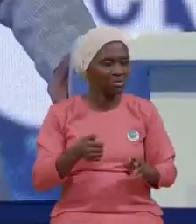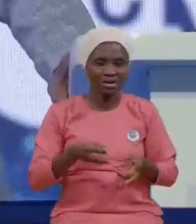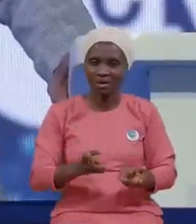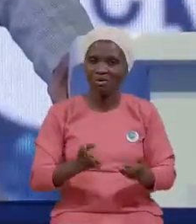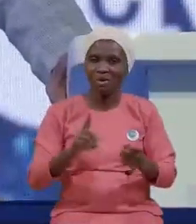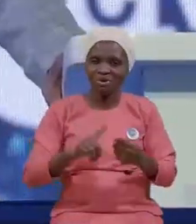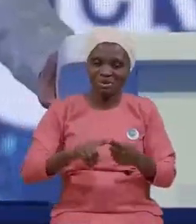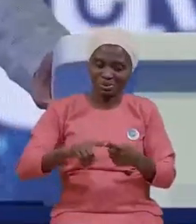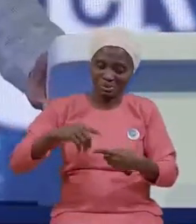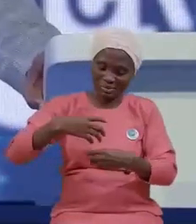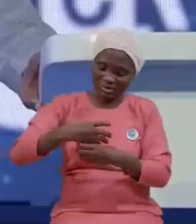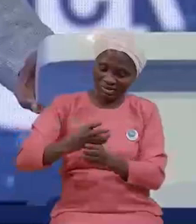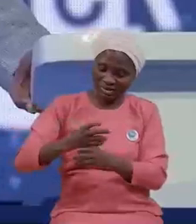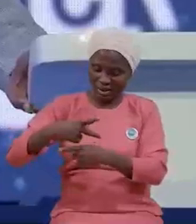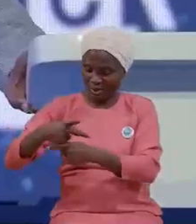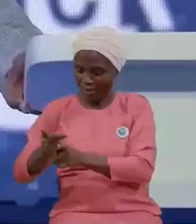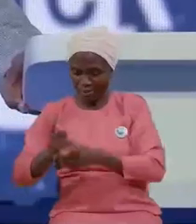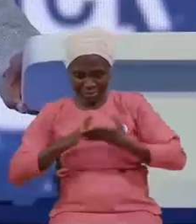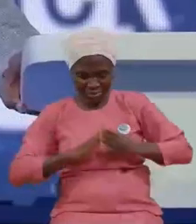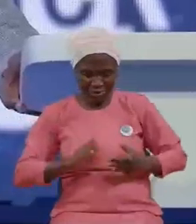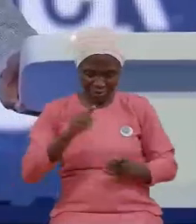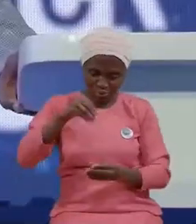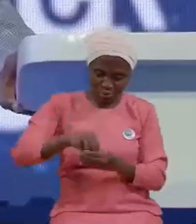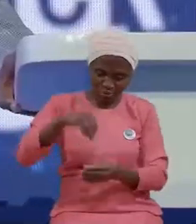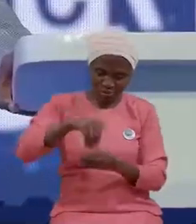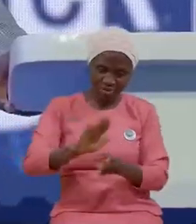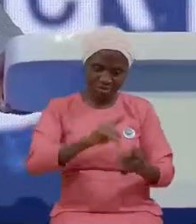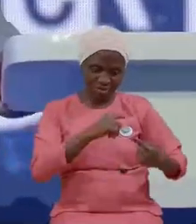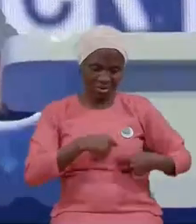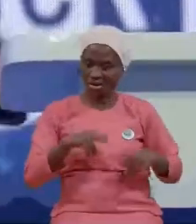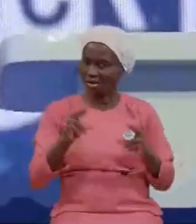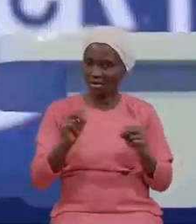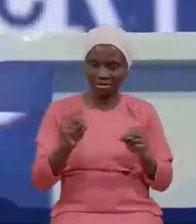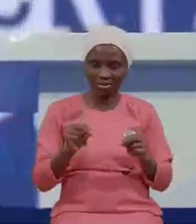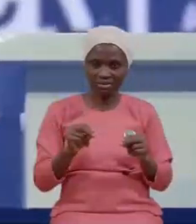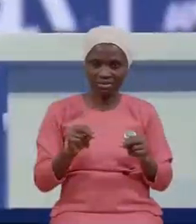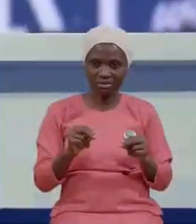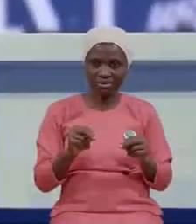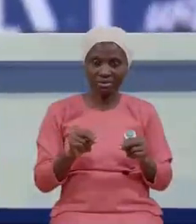Il n'y a pas d'autre moyen pour fabriquer la paix pour l'avoir en votre vie.